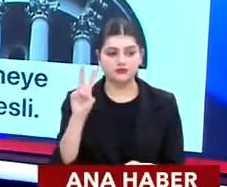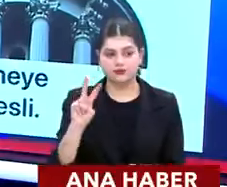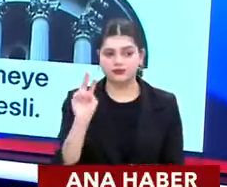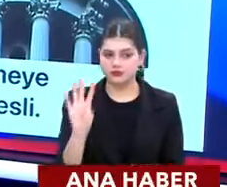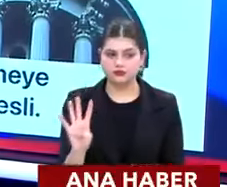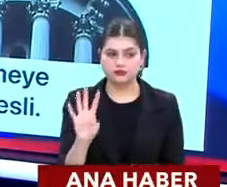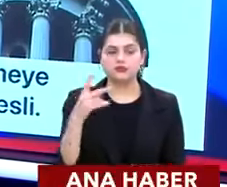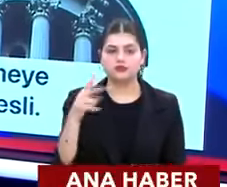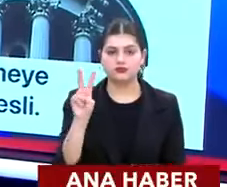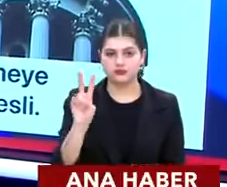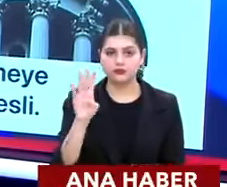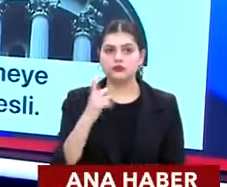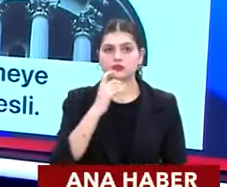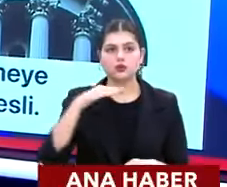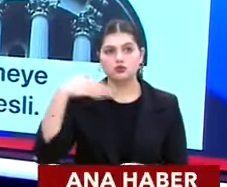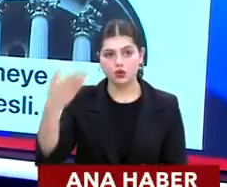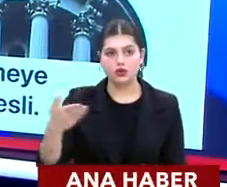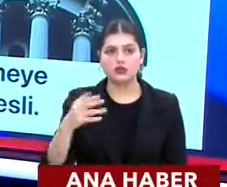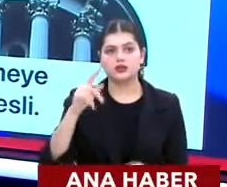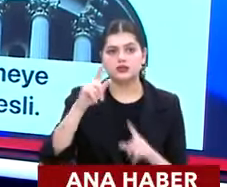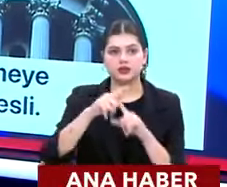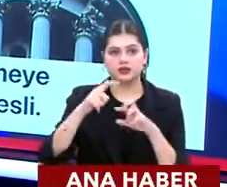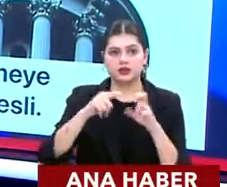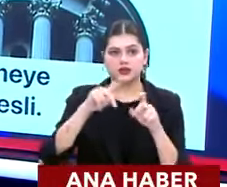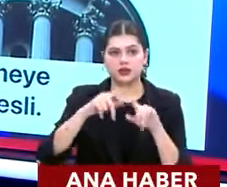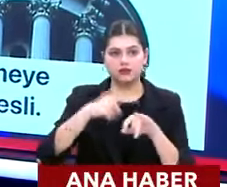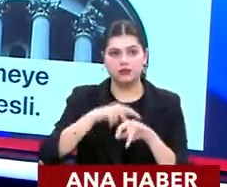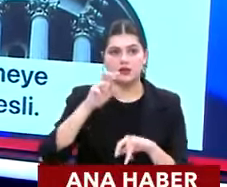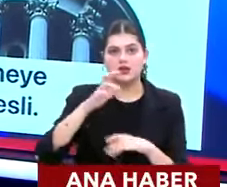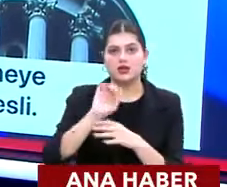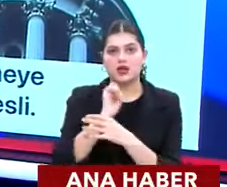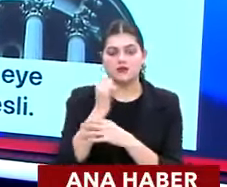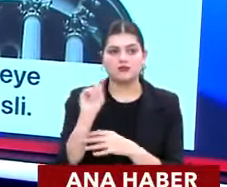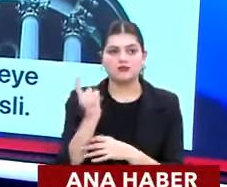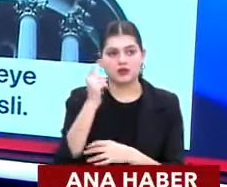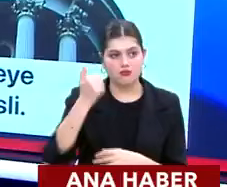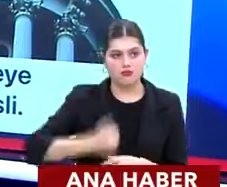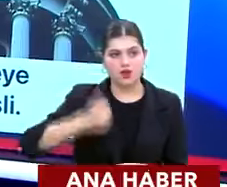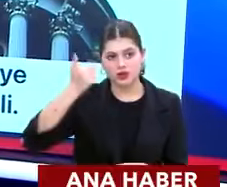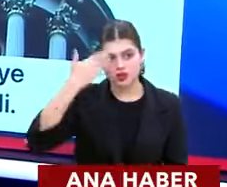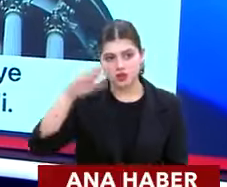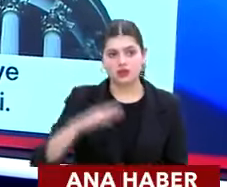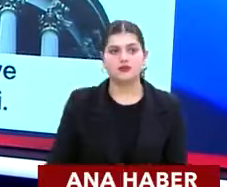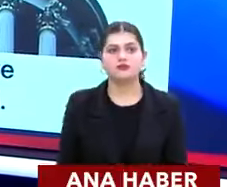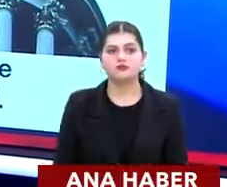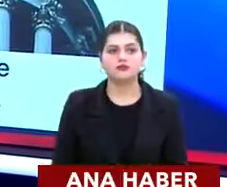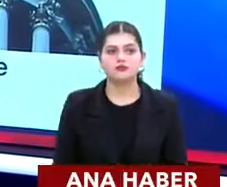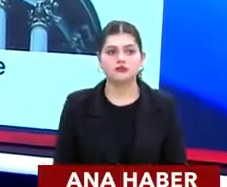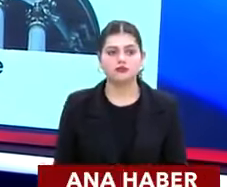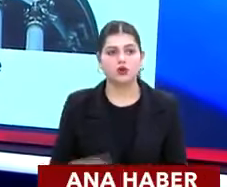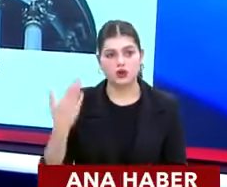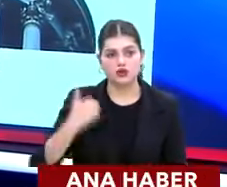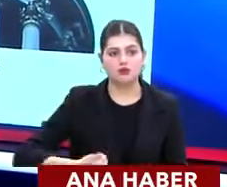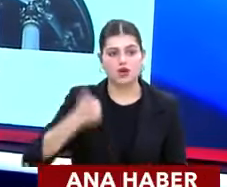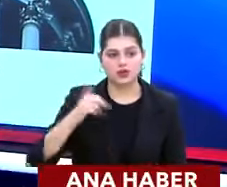2024'te 24 sene sonra eee trump'ın herin göre avantajları var bir defa başkan Dayı Eee daha önce